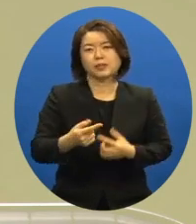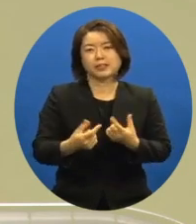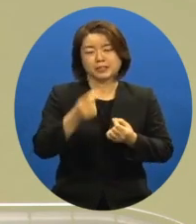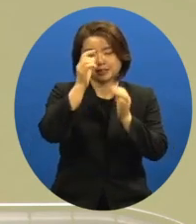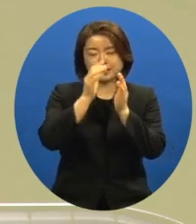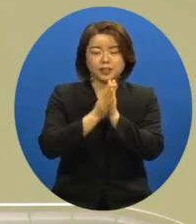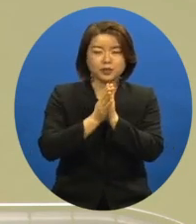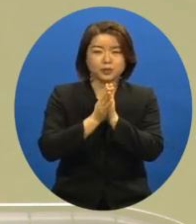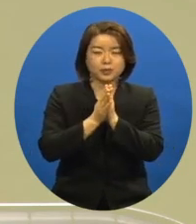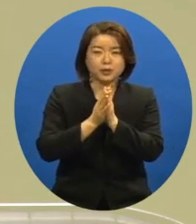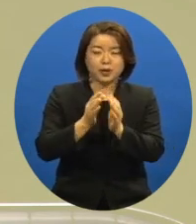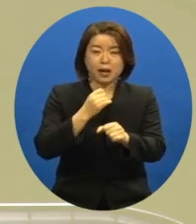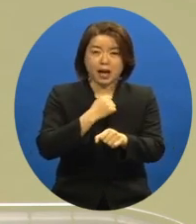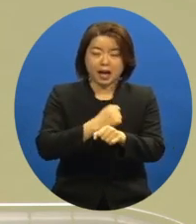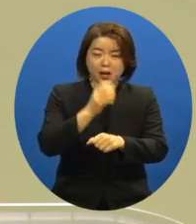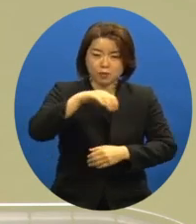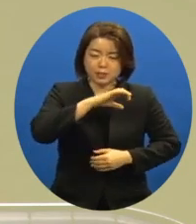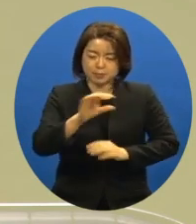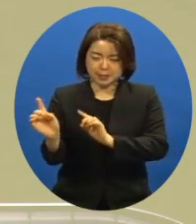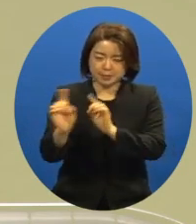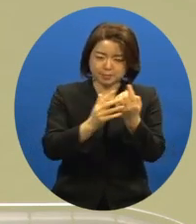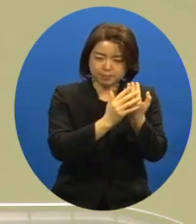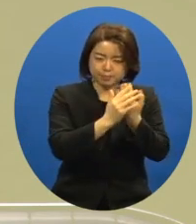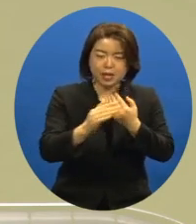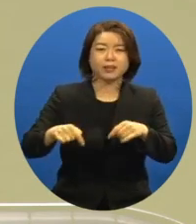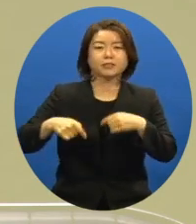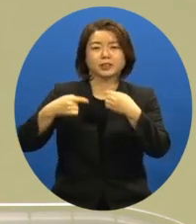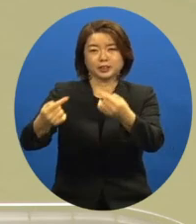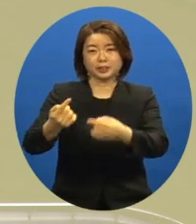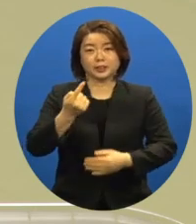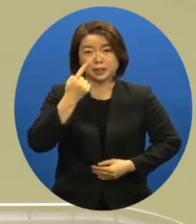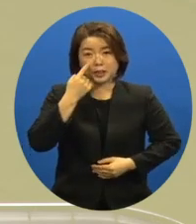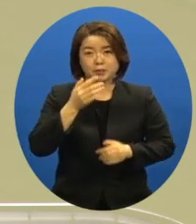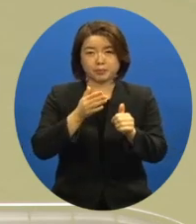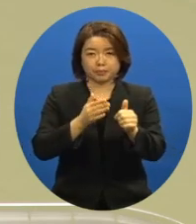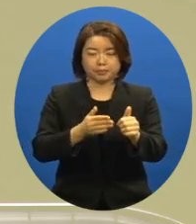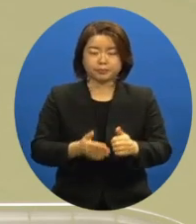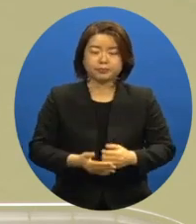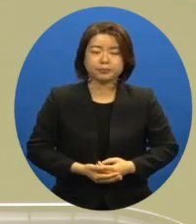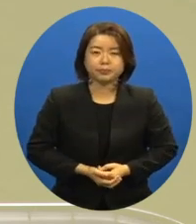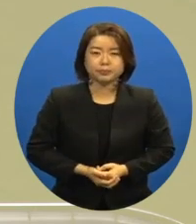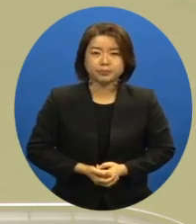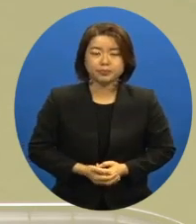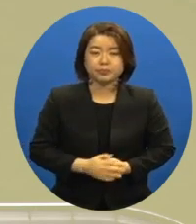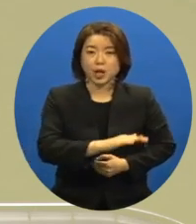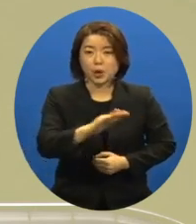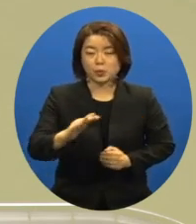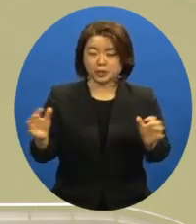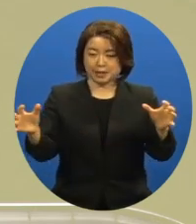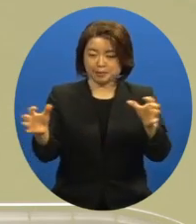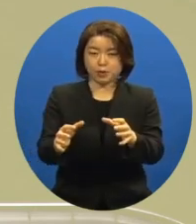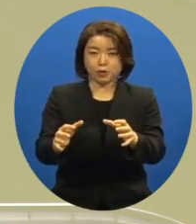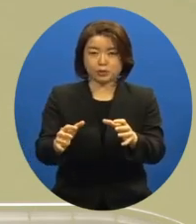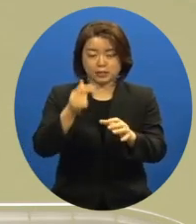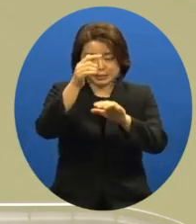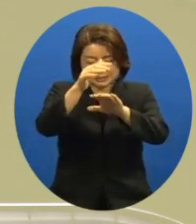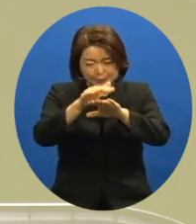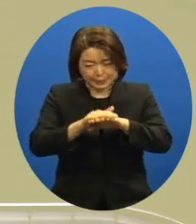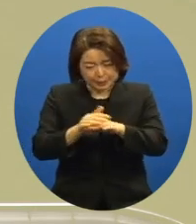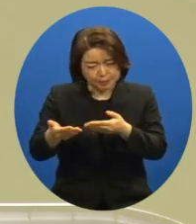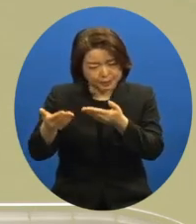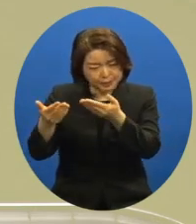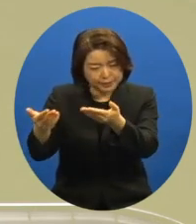기도하고 십자가 부흥회에 참여하시기를 바랍니다. 사실 우리가 이렇게 모여서 집회를 했으면